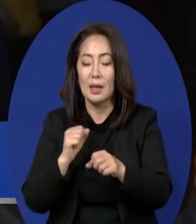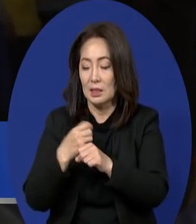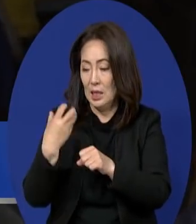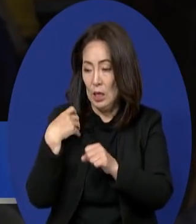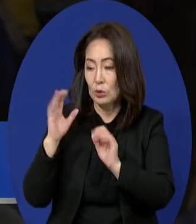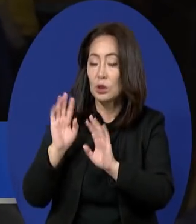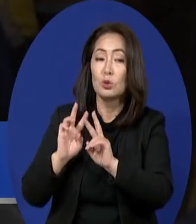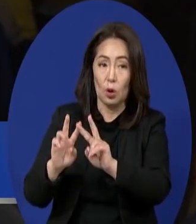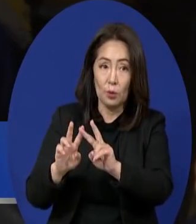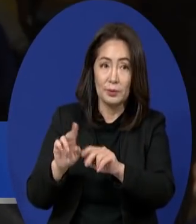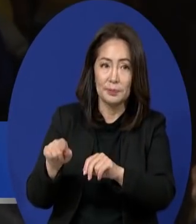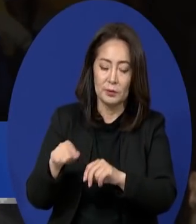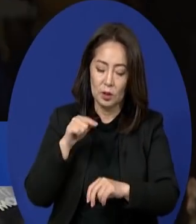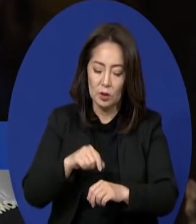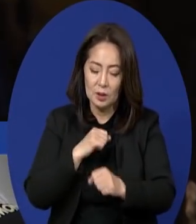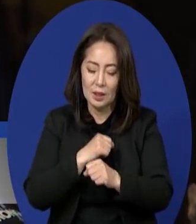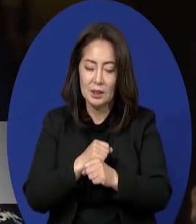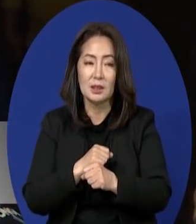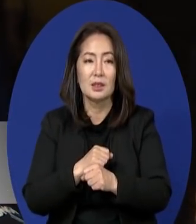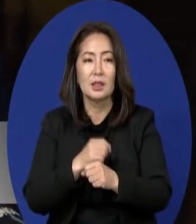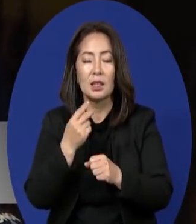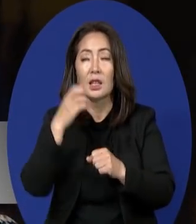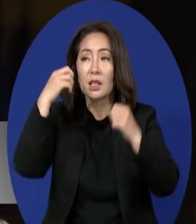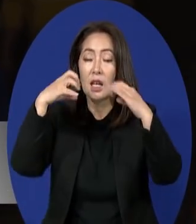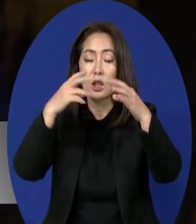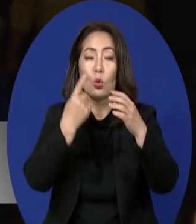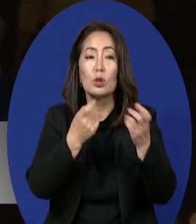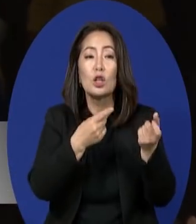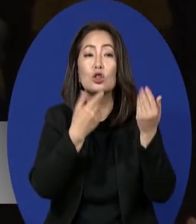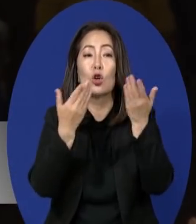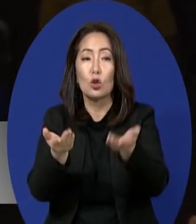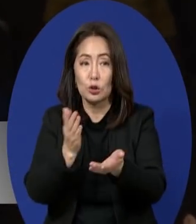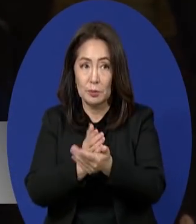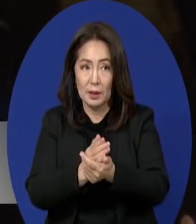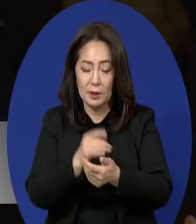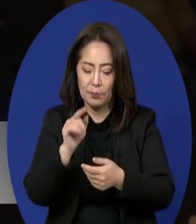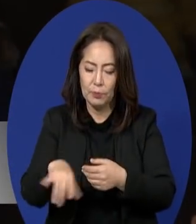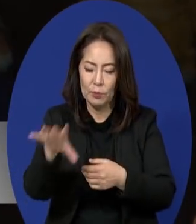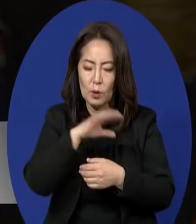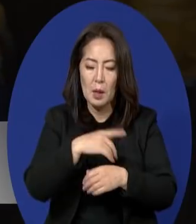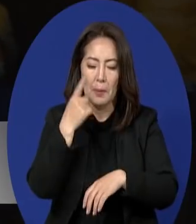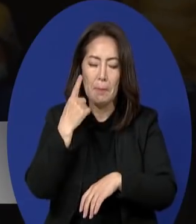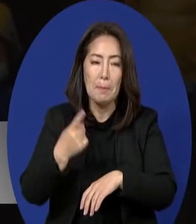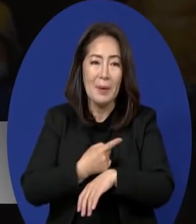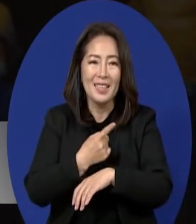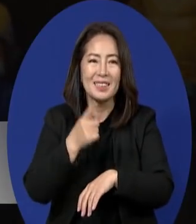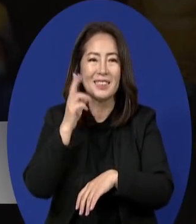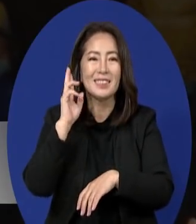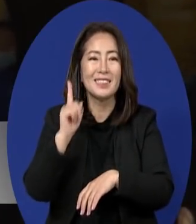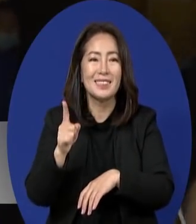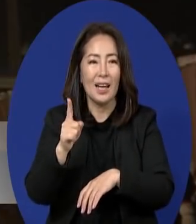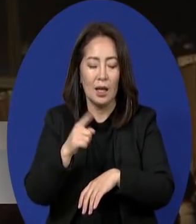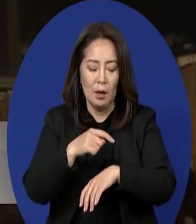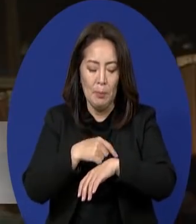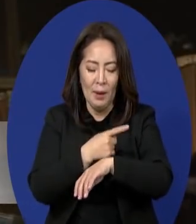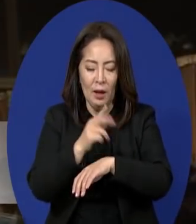энэ ажлыг гэрлүүлэх ажлыг хүлээлгэж өгч байгаа энэ нэрлүүлэг маань бол 1000 цаг ажиллах хүчин чадалтай дээд гэрлүүд